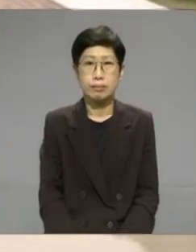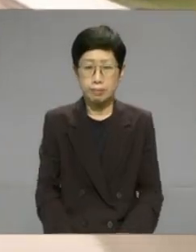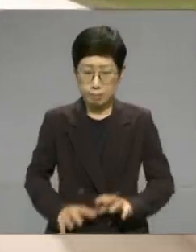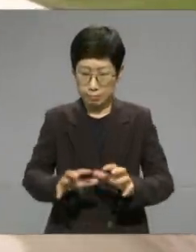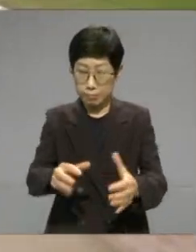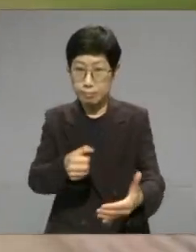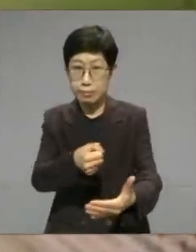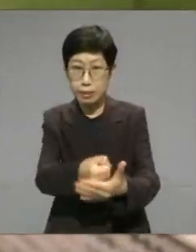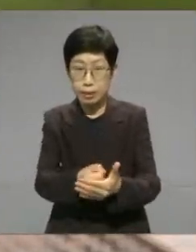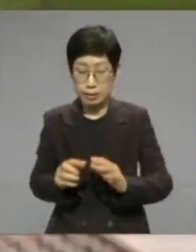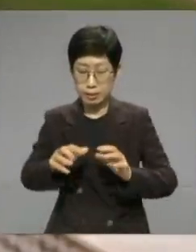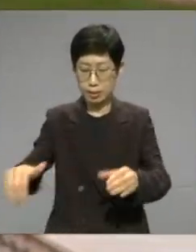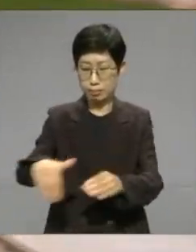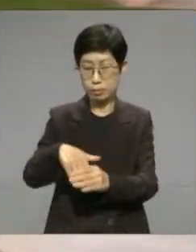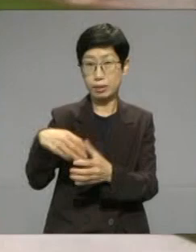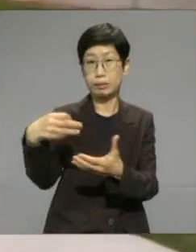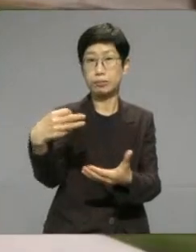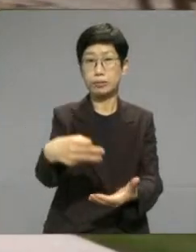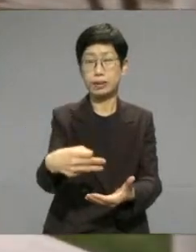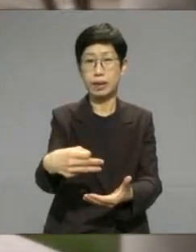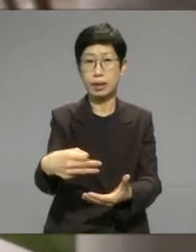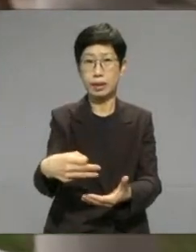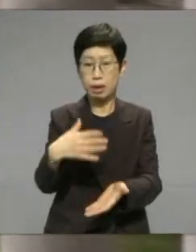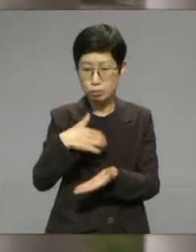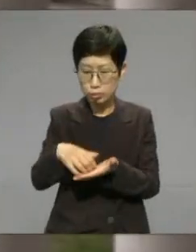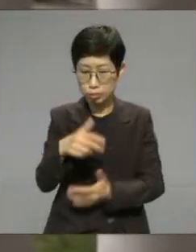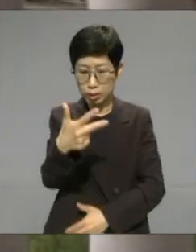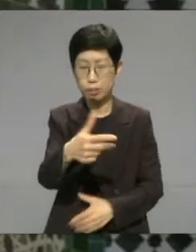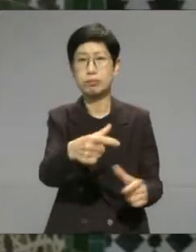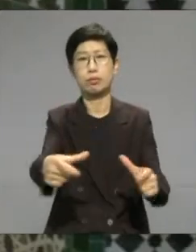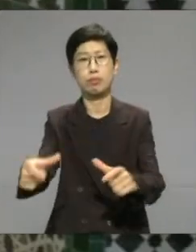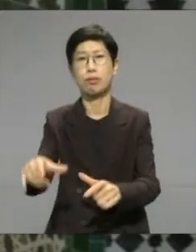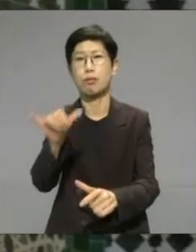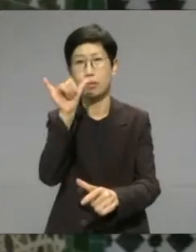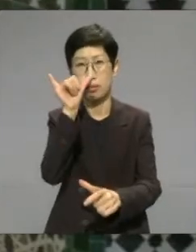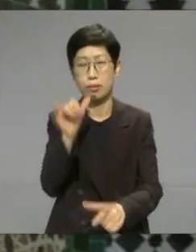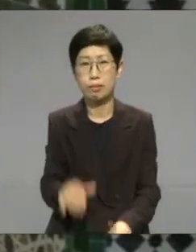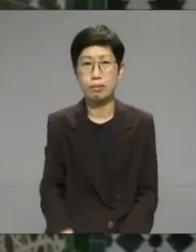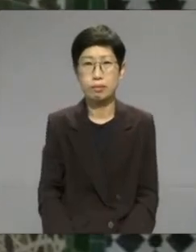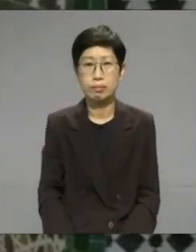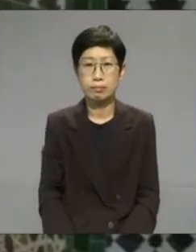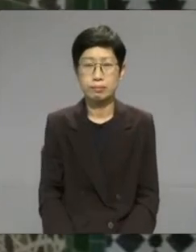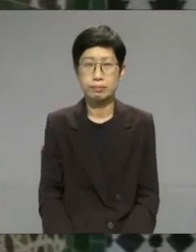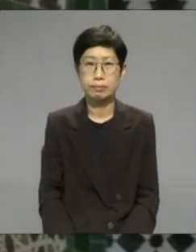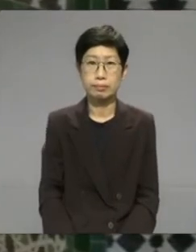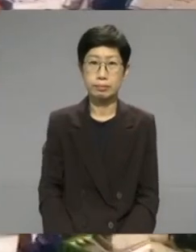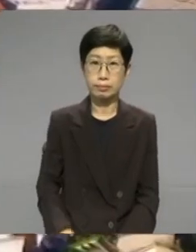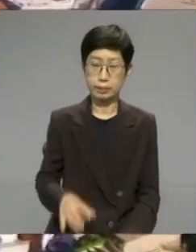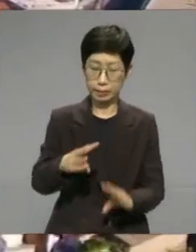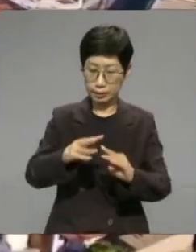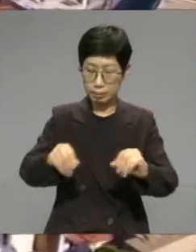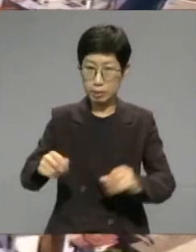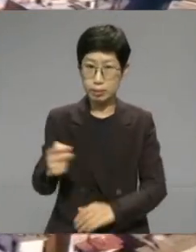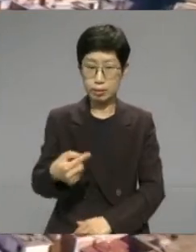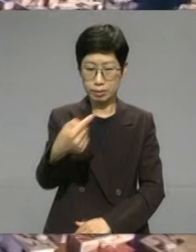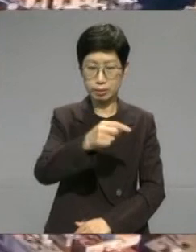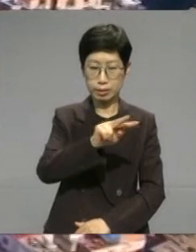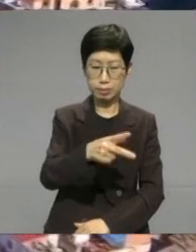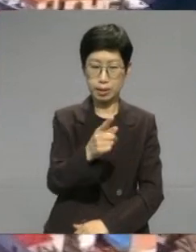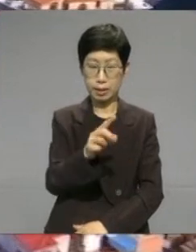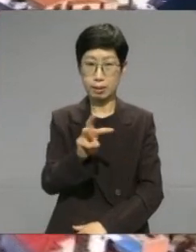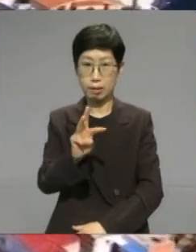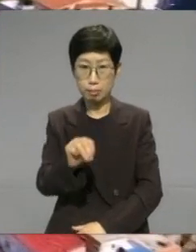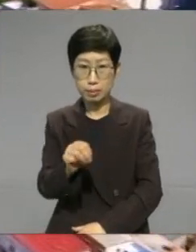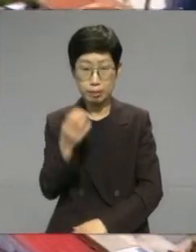유네스코에서 지정한 세계문화유산도 7개 지역이나 됩니다. 사하라 사막과 1200km에